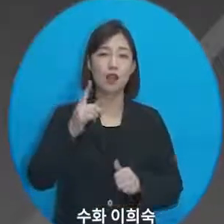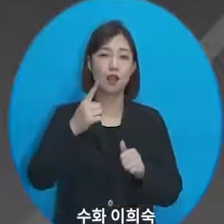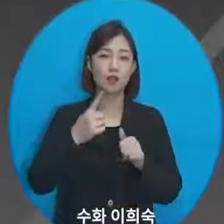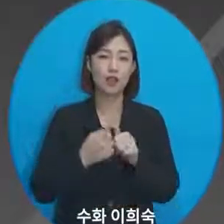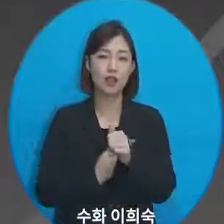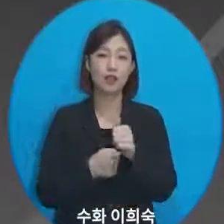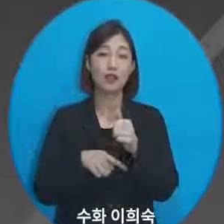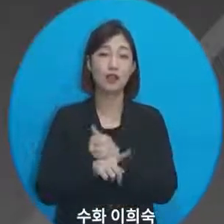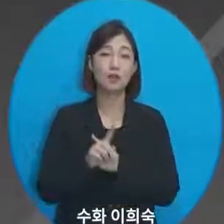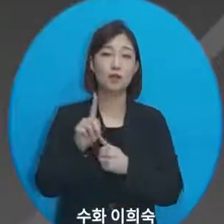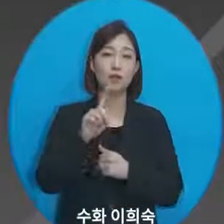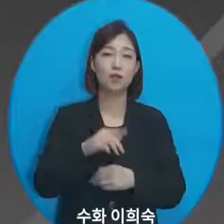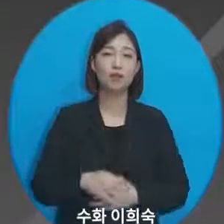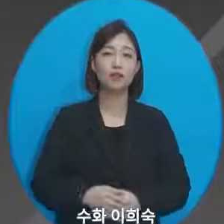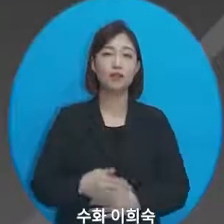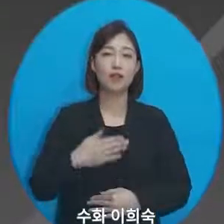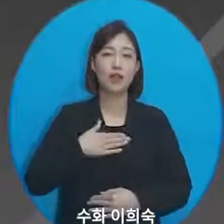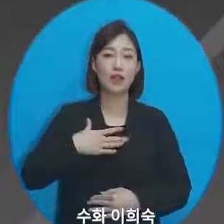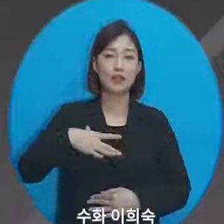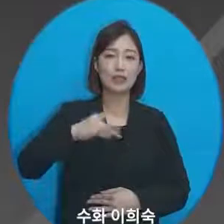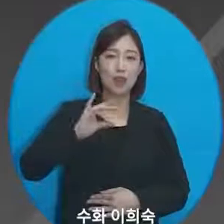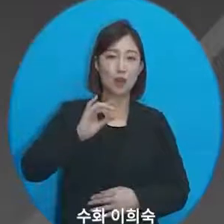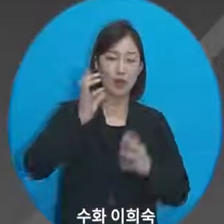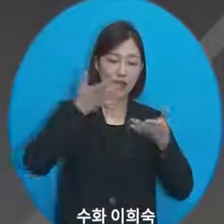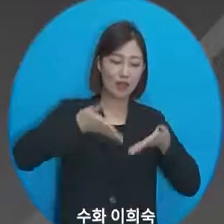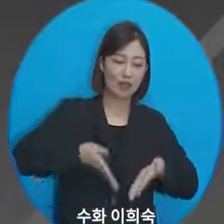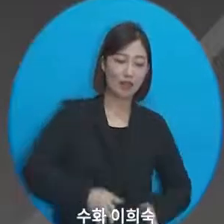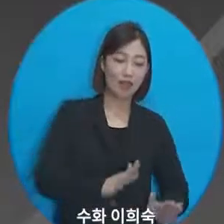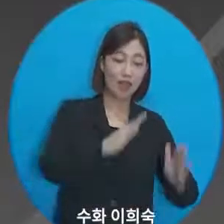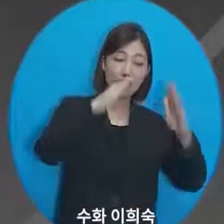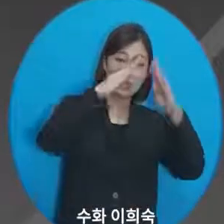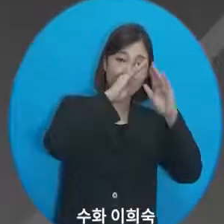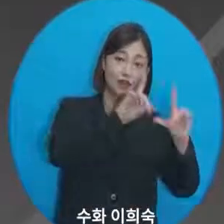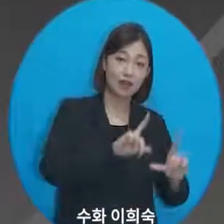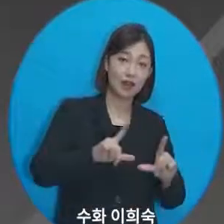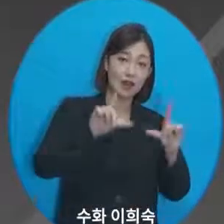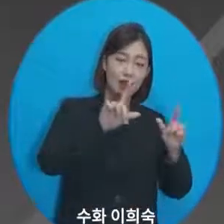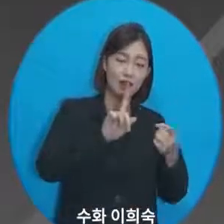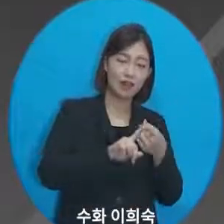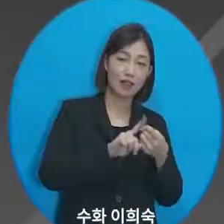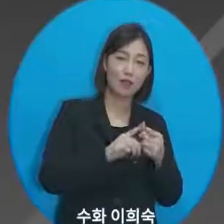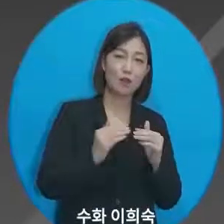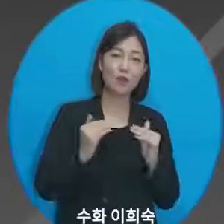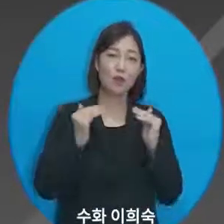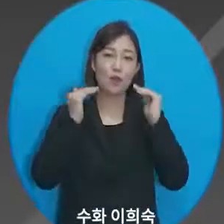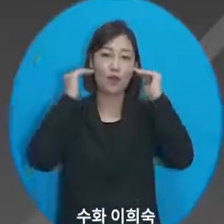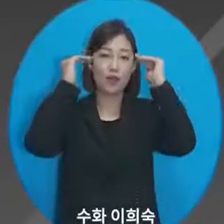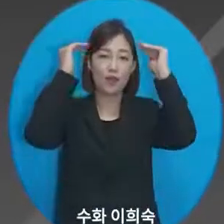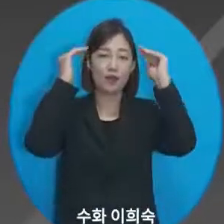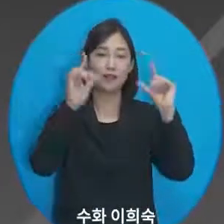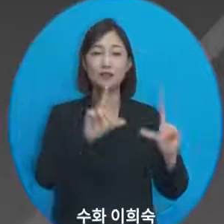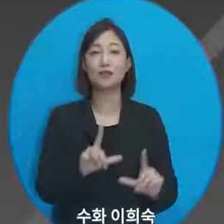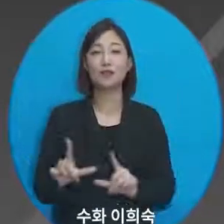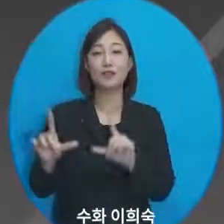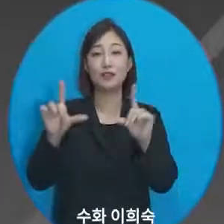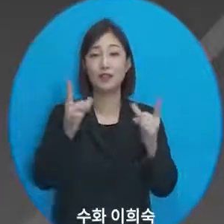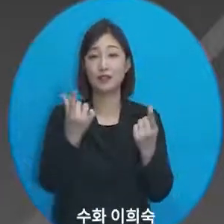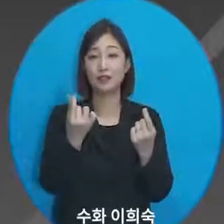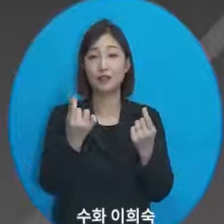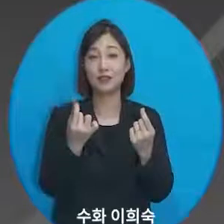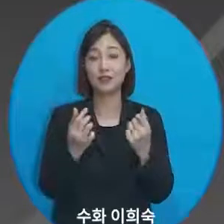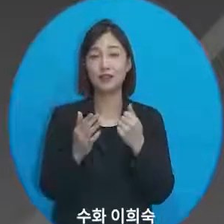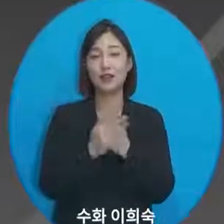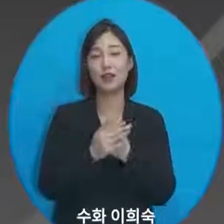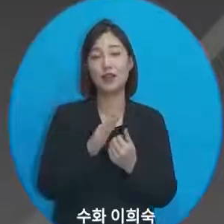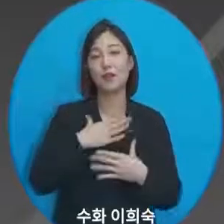죽을 때까지 살아갈 수 있는 환경으로 우리가 어떻게 만들어낼 것이냐의